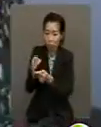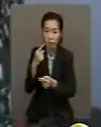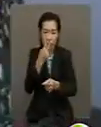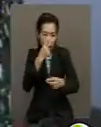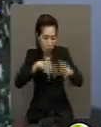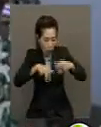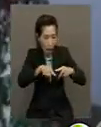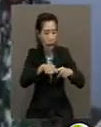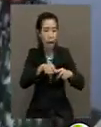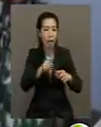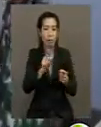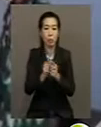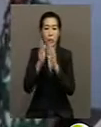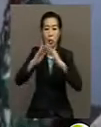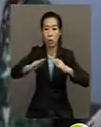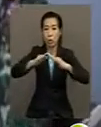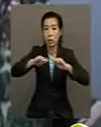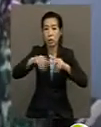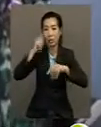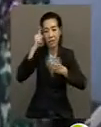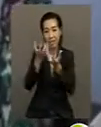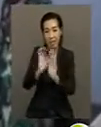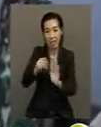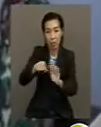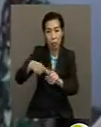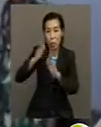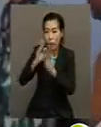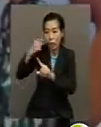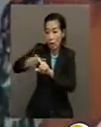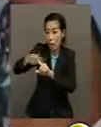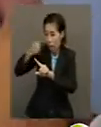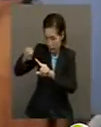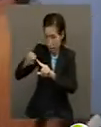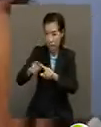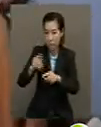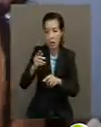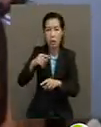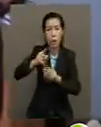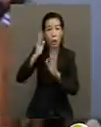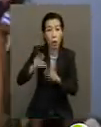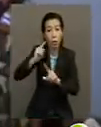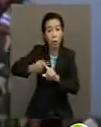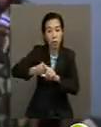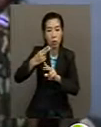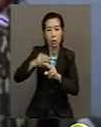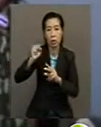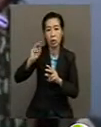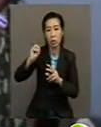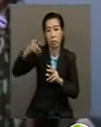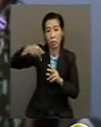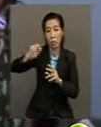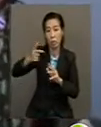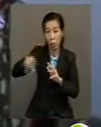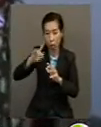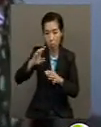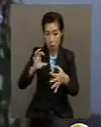ประสานงานกับผู้เช่าให้มาเปิดโกดังแต่ว่าติดต่อผู้เช่าที่ชื่อนายสมพงษ์ไม่ได้สุดท้ายเจ้าหน้าที่ก็เลยต้องทำล